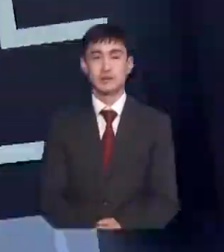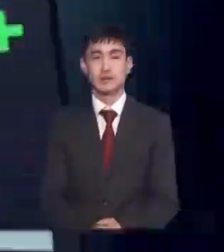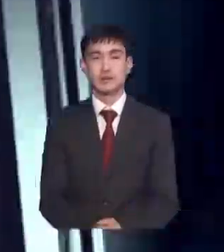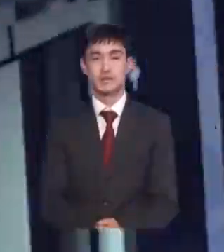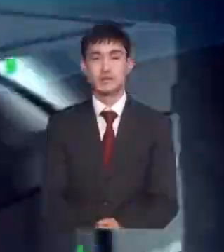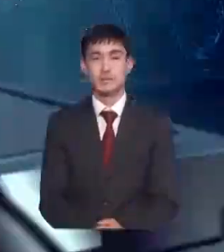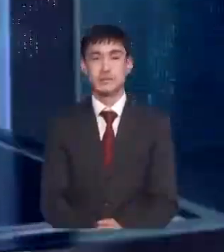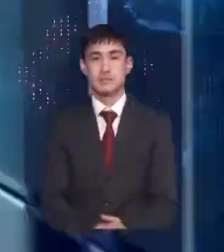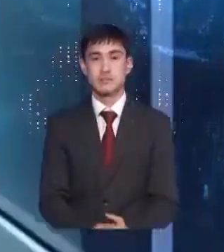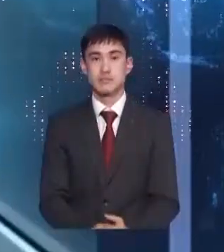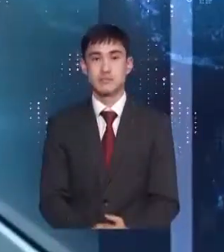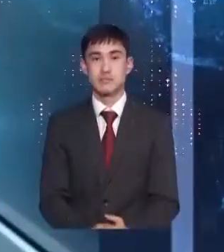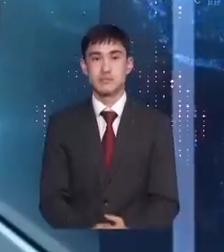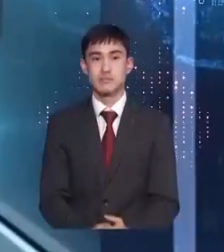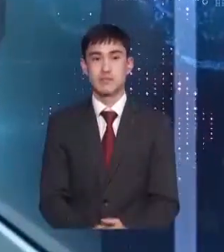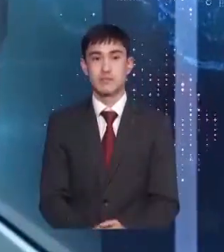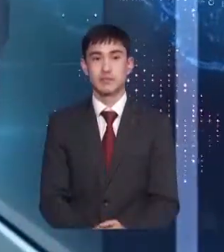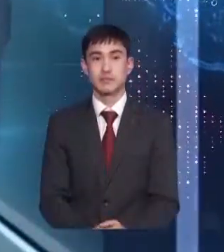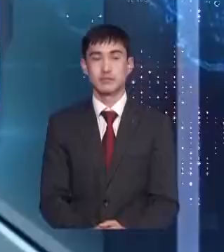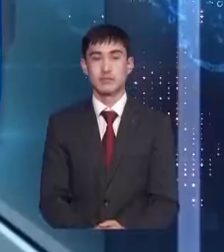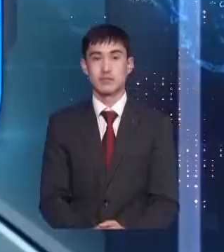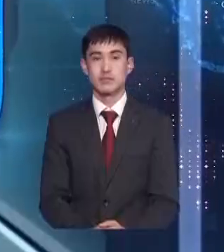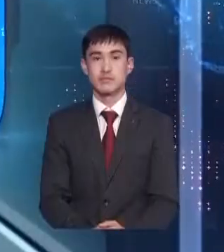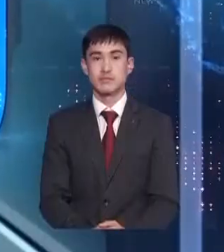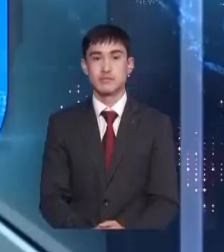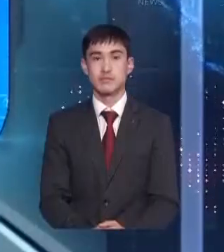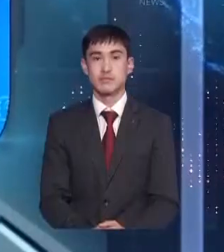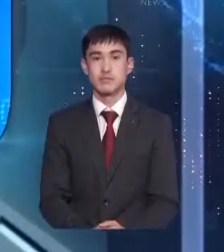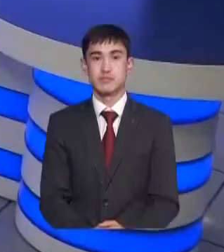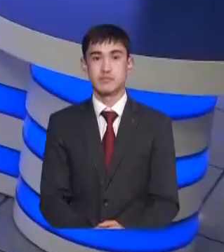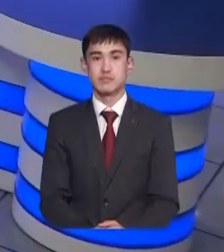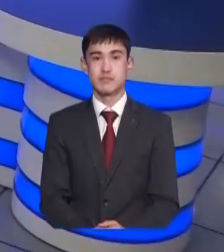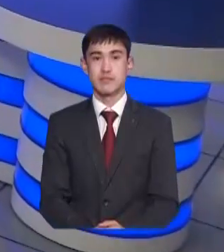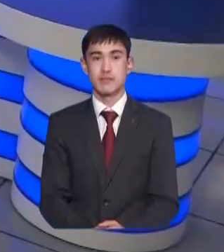Эмиль Курбанов, Курманжан Касымжанулы, телерадиокомпания «Жетсу», Алматинская